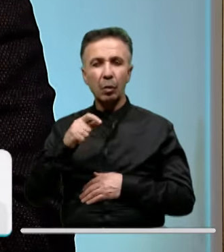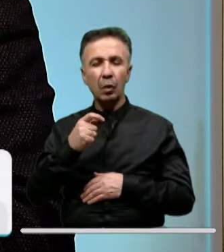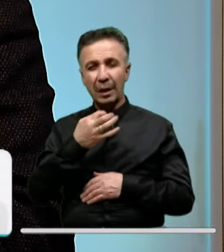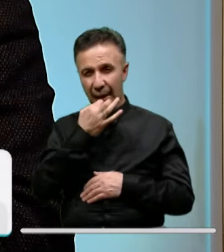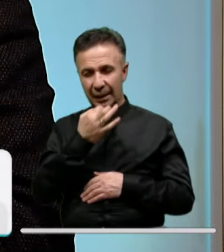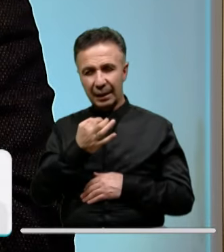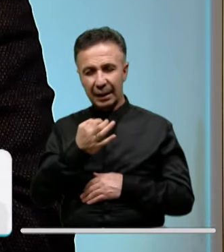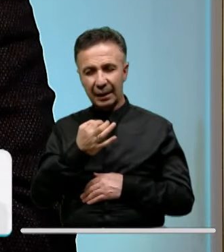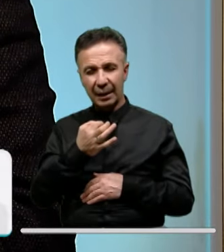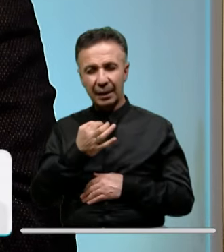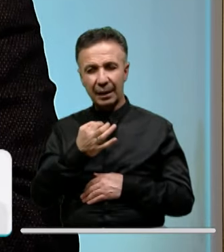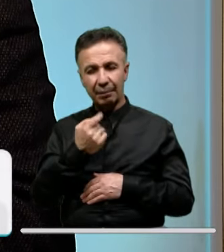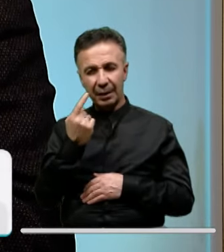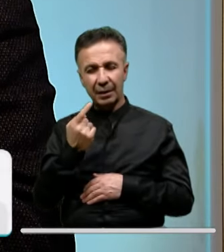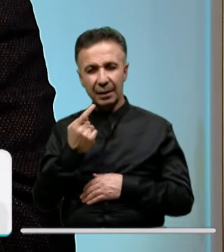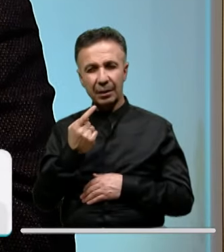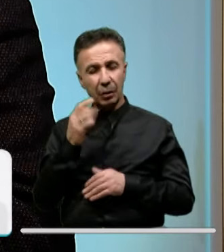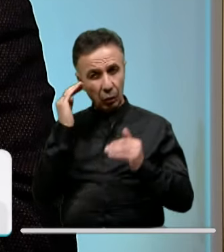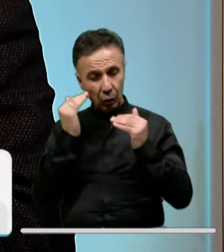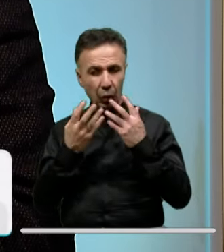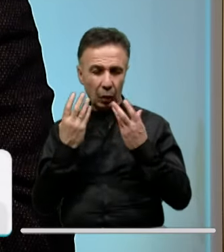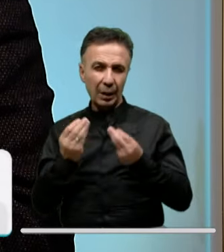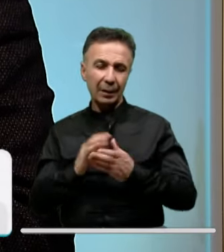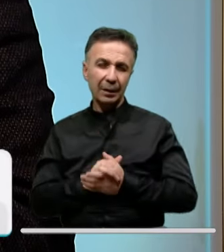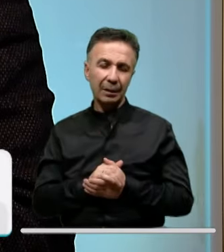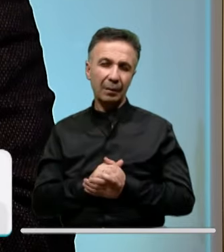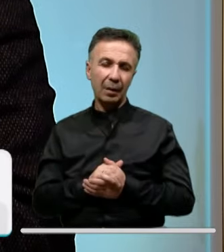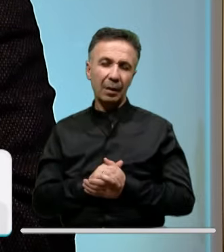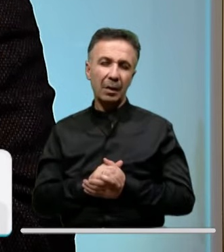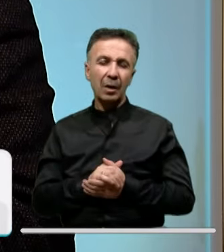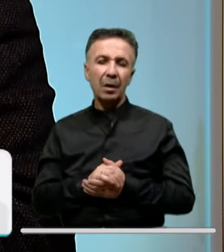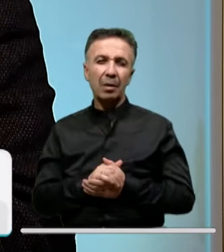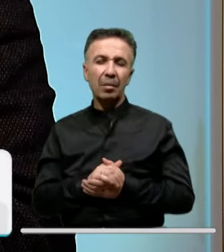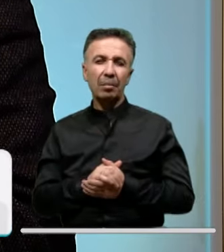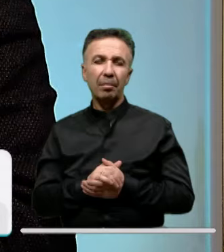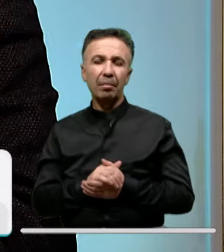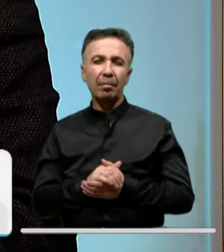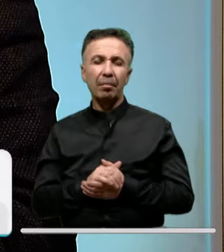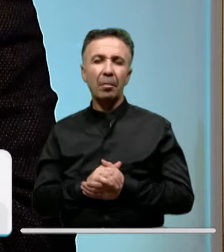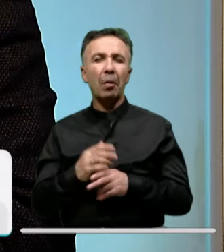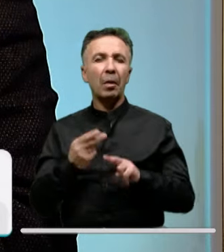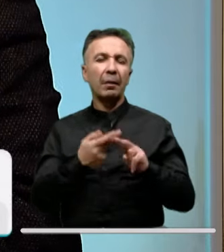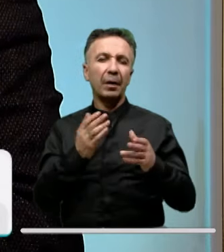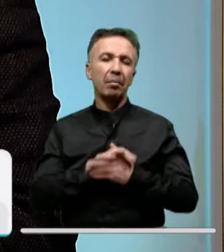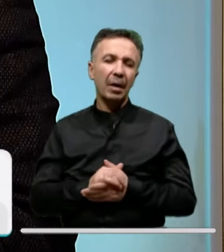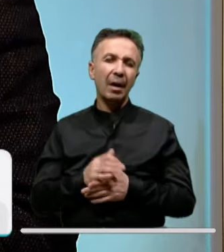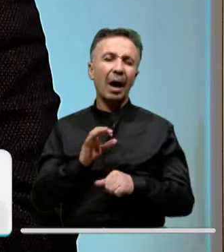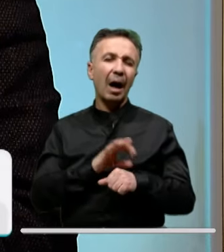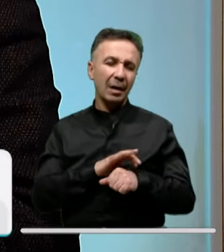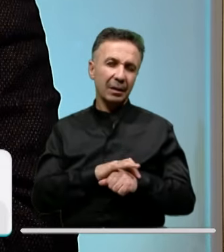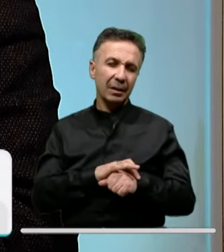da meşru olanlardır. Şimdi o meşru ruhsatların dışına çıkmak efendim olmadığı halde, örneğin işte mesela